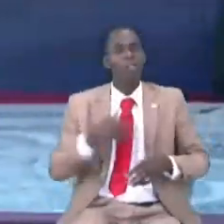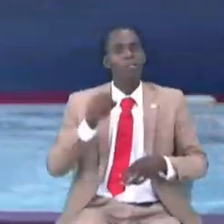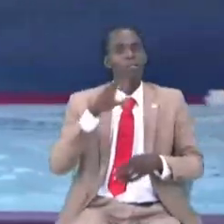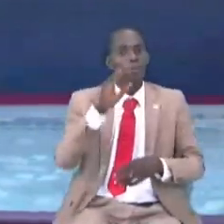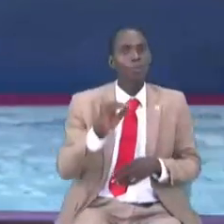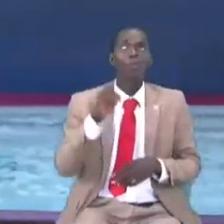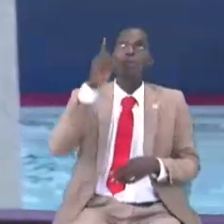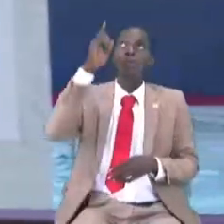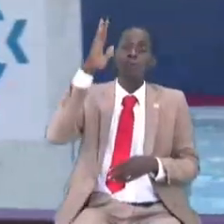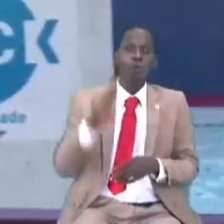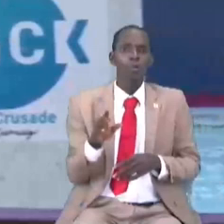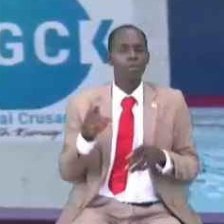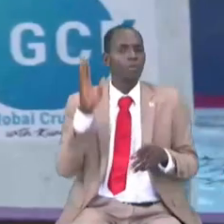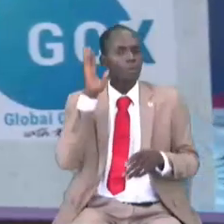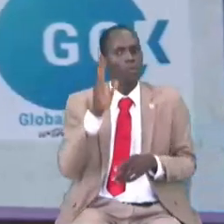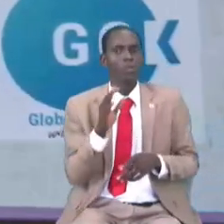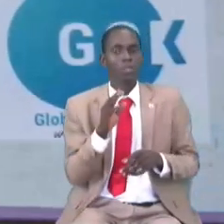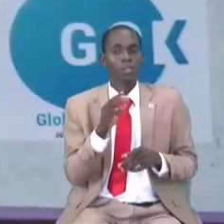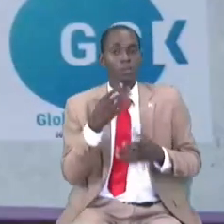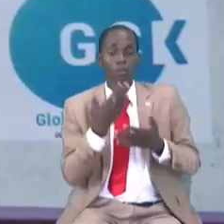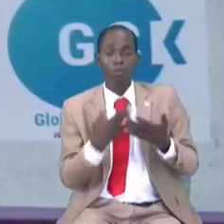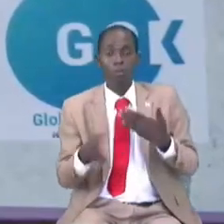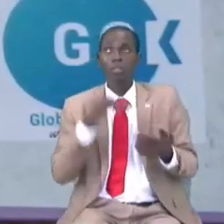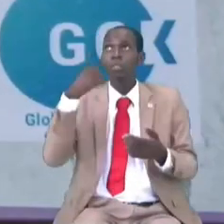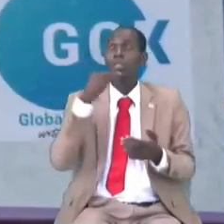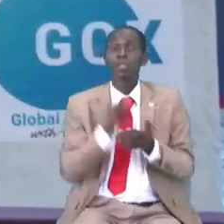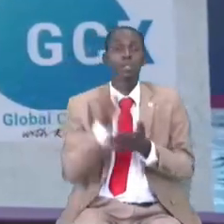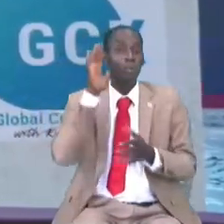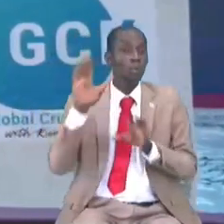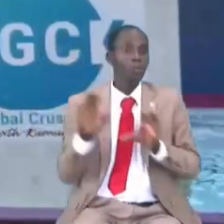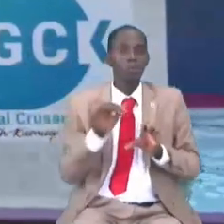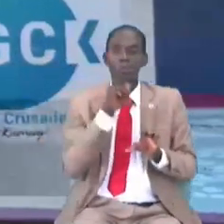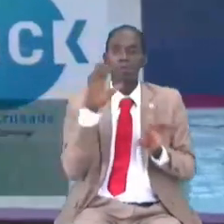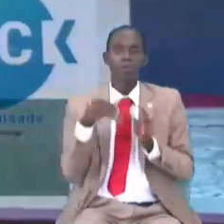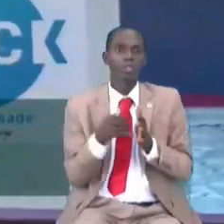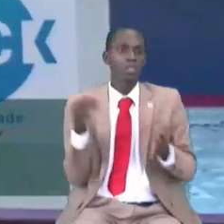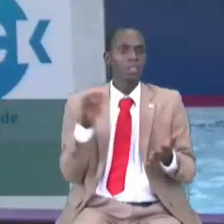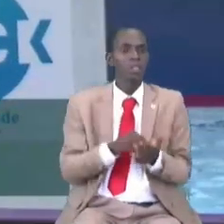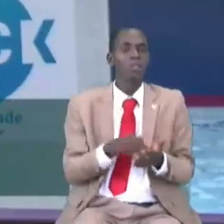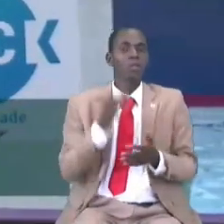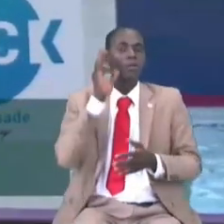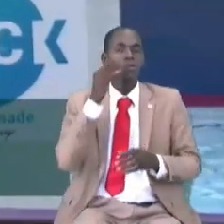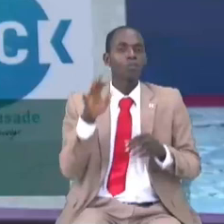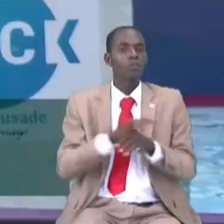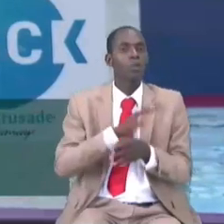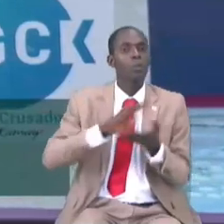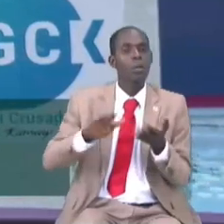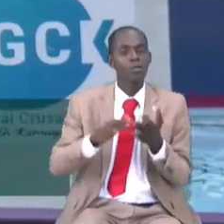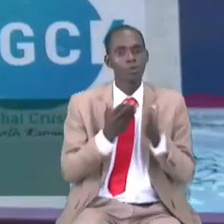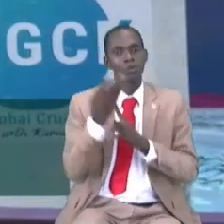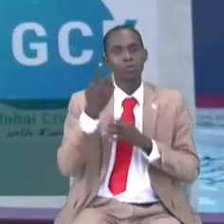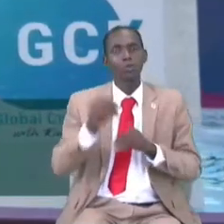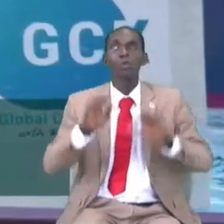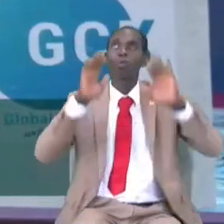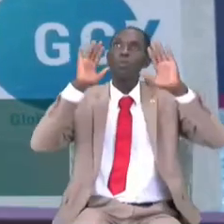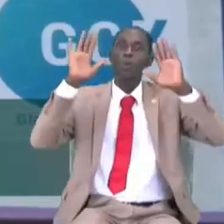avait promis faire, il ne l'a plus fait. Le pardon fructueux par la souveraineté merveilleuse de Dieu. Ce message,